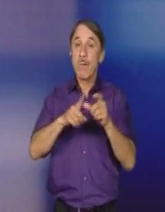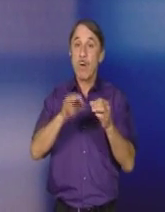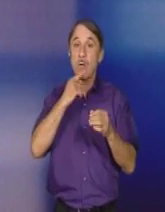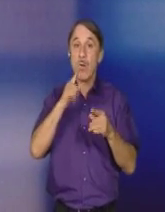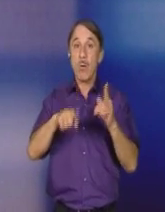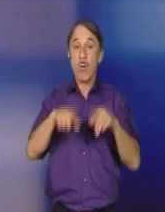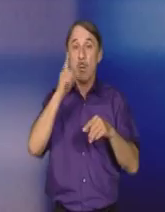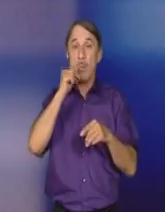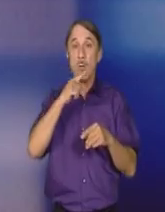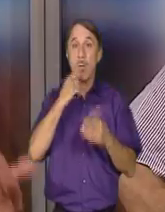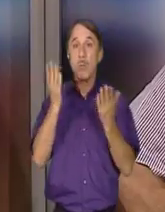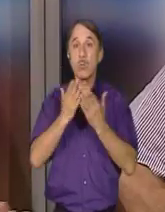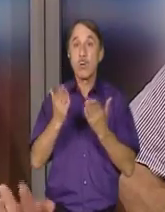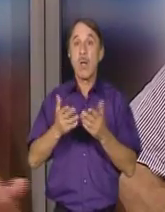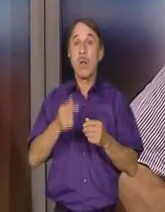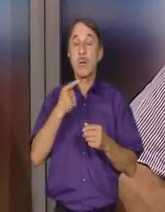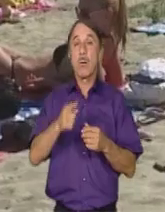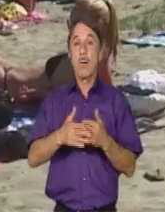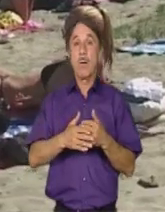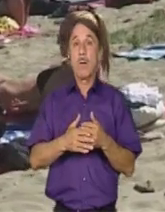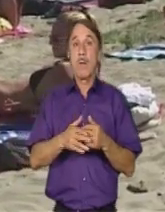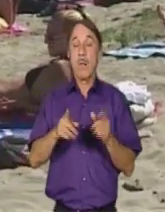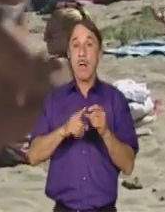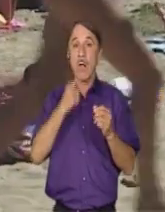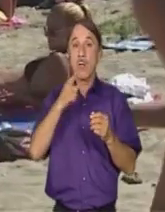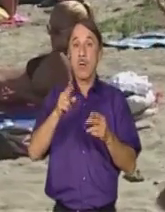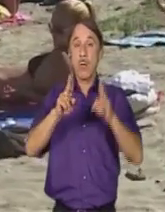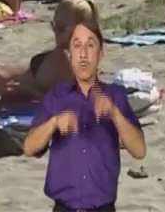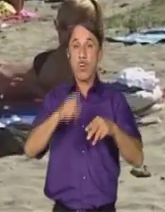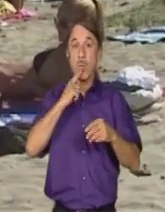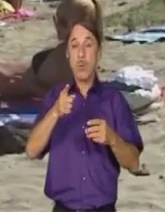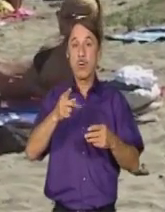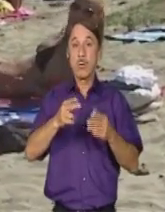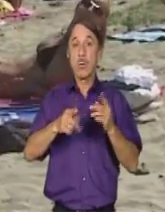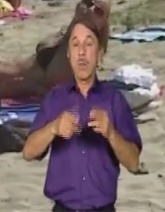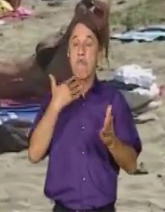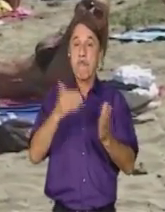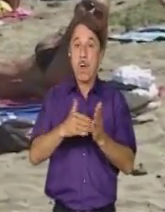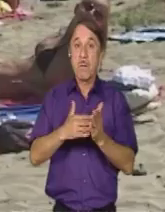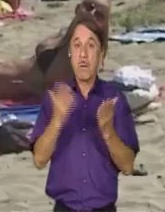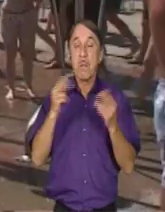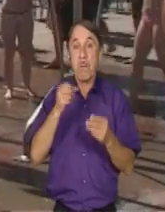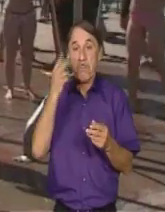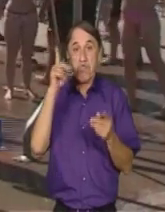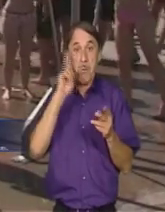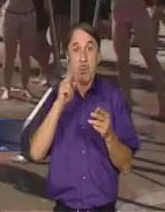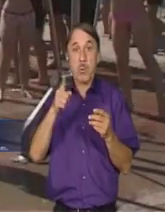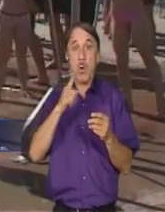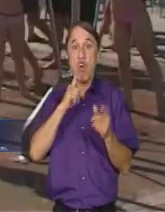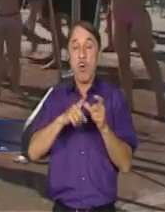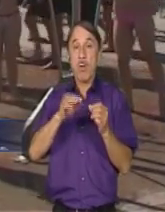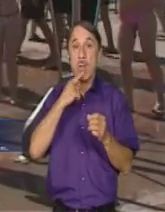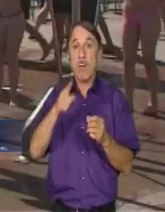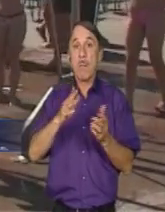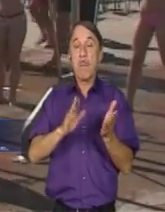ja sam inače zaljubljen u pripovetke, zato to i radim. Kako bi vratili ljude pisanoj reči, danas su potrebne neobične ideje poput